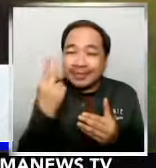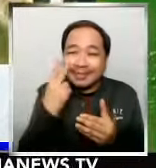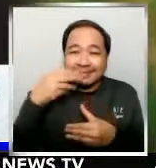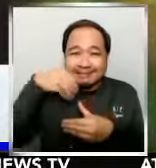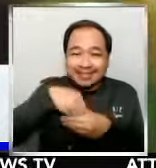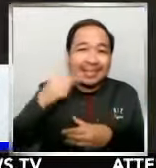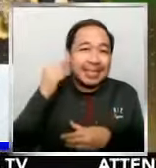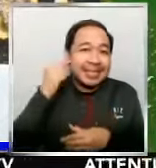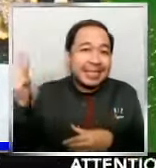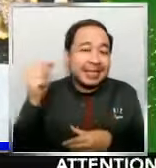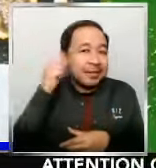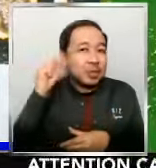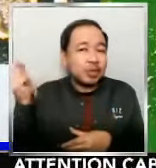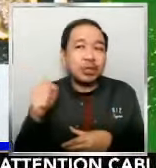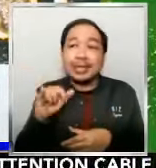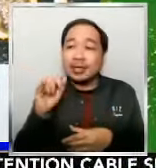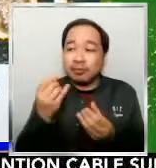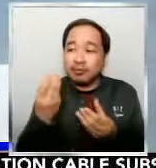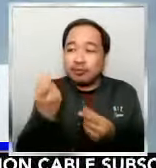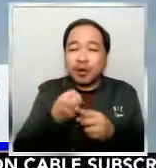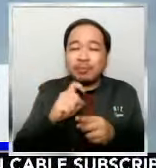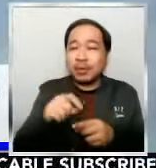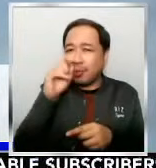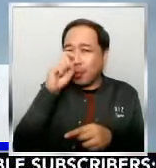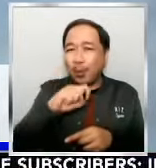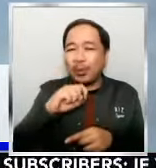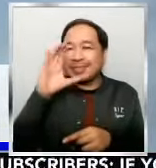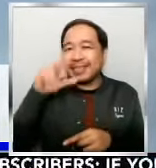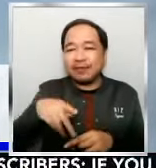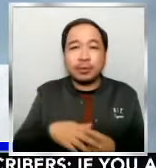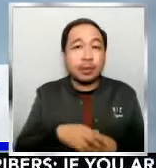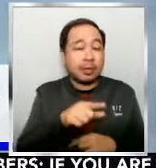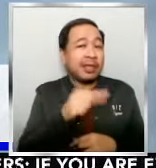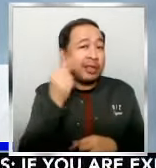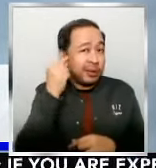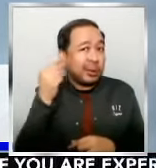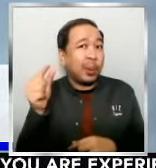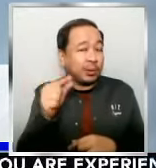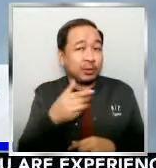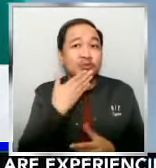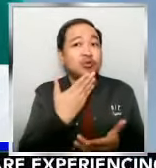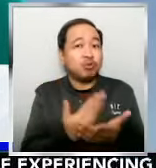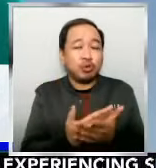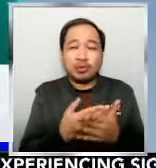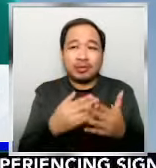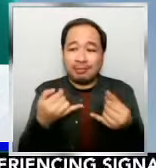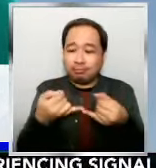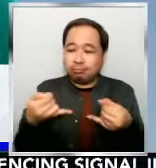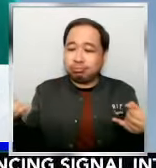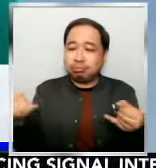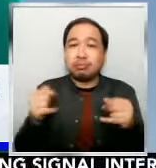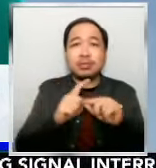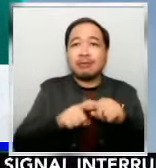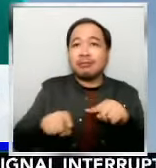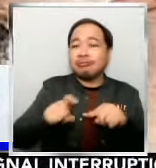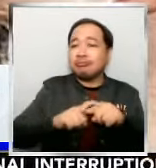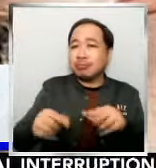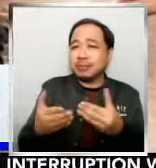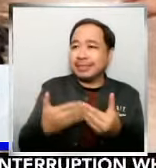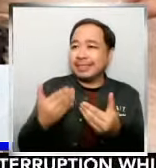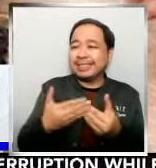cellphones na dinidispose. Good conductor kasi ang gold. So yun po yung ginagamit ng mga manufacturer na mga gadget na ginagawa